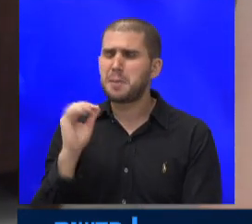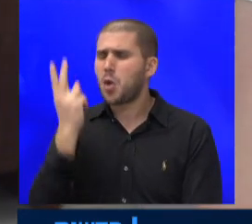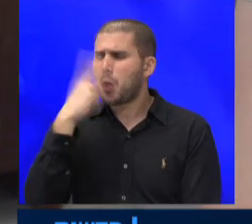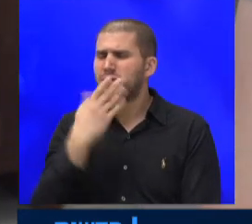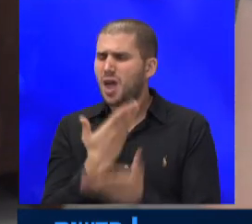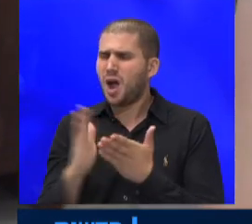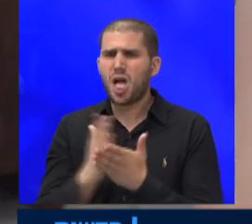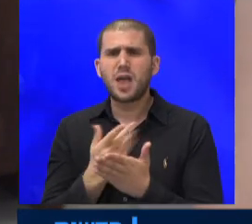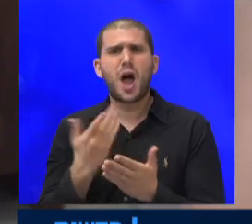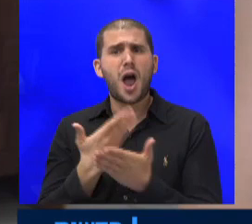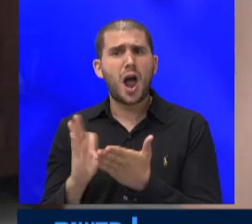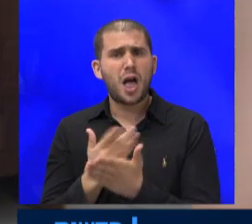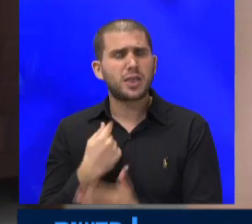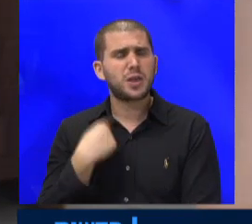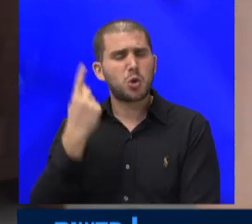לי